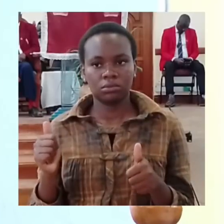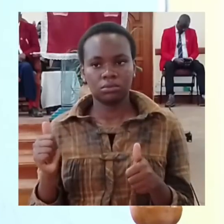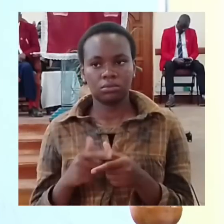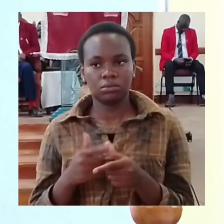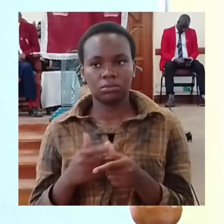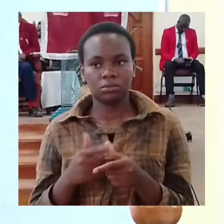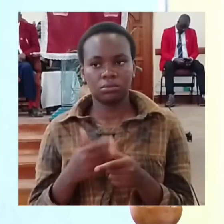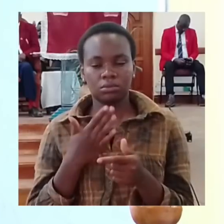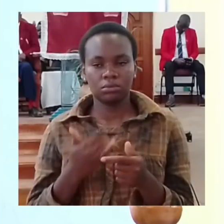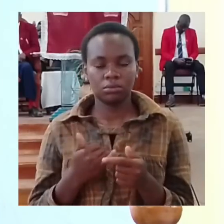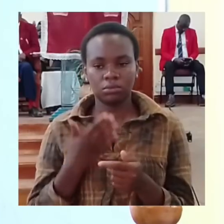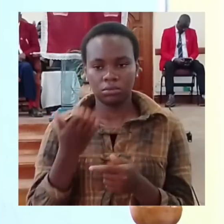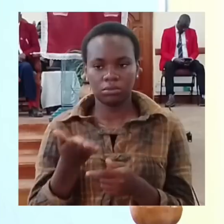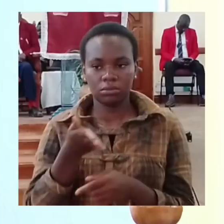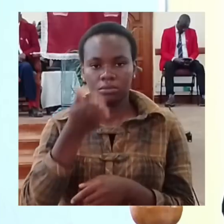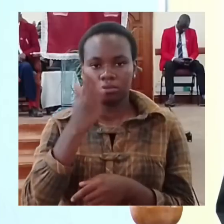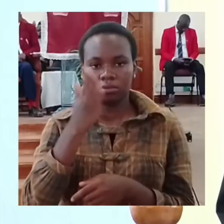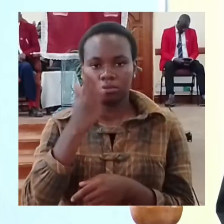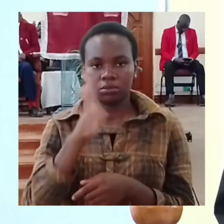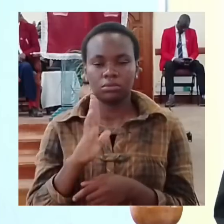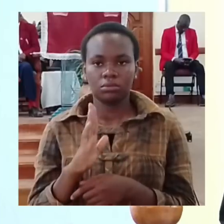We want to repent before you, Lord.